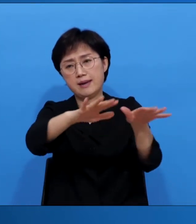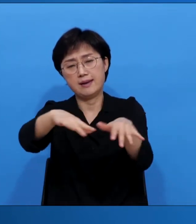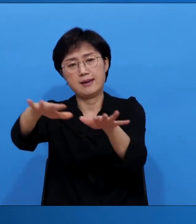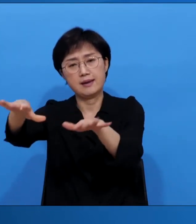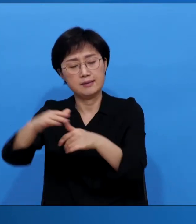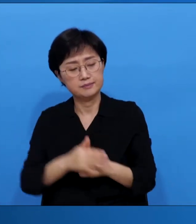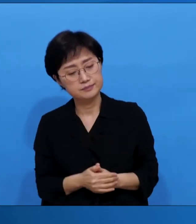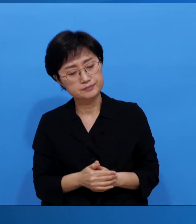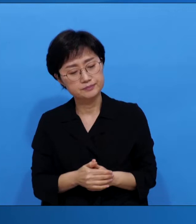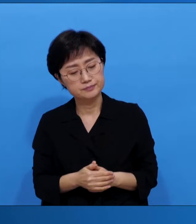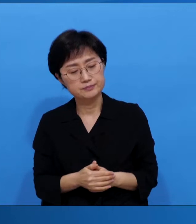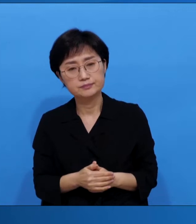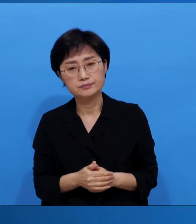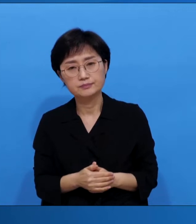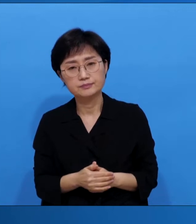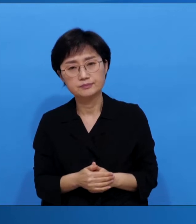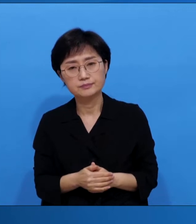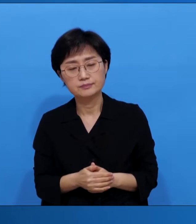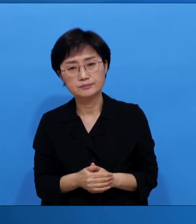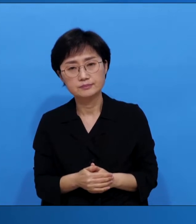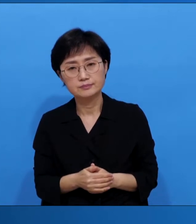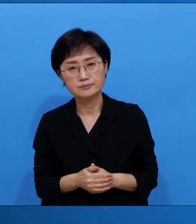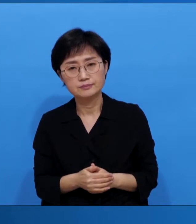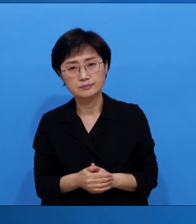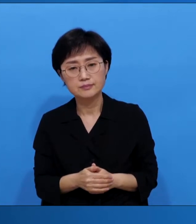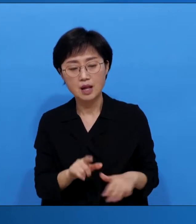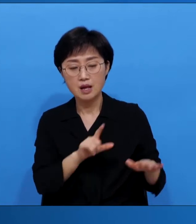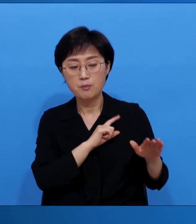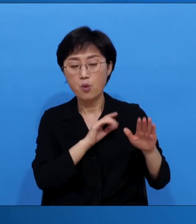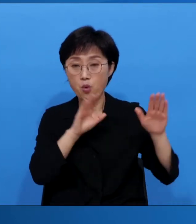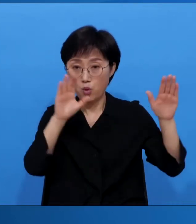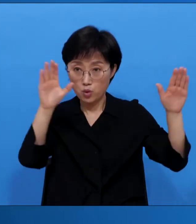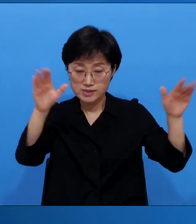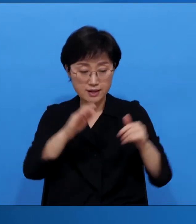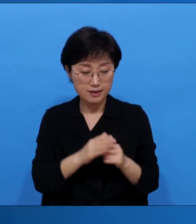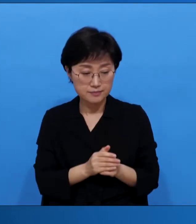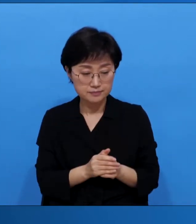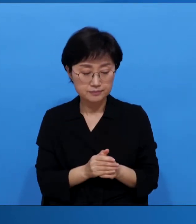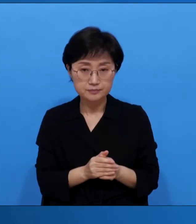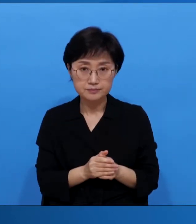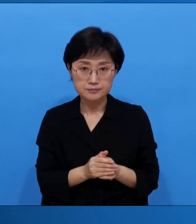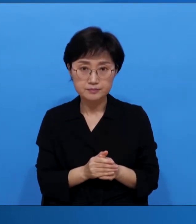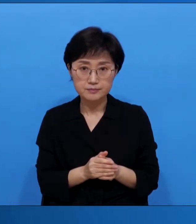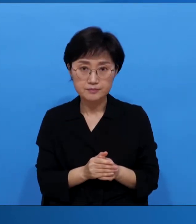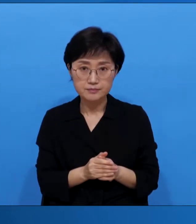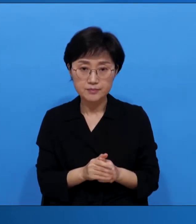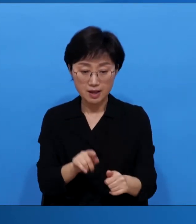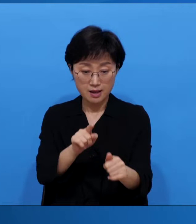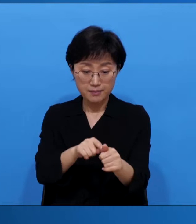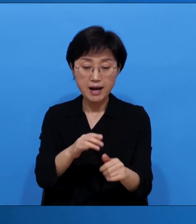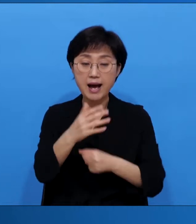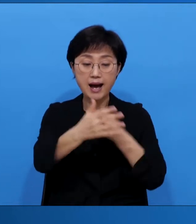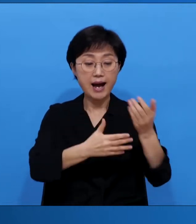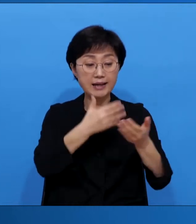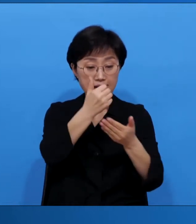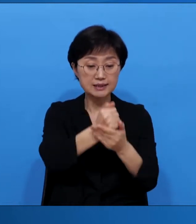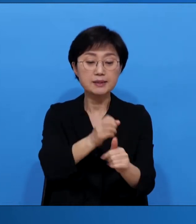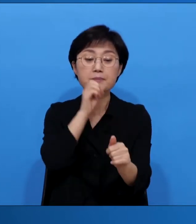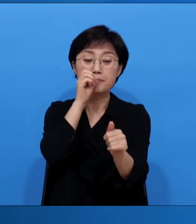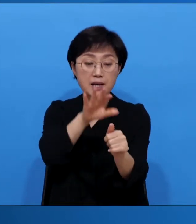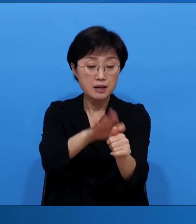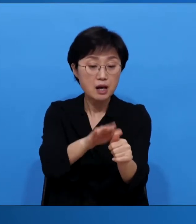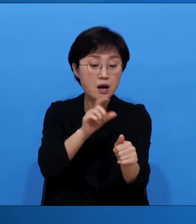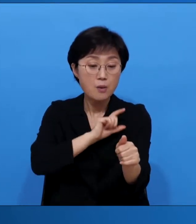Sea. 그냥 온 게 아니고 모세에게 말했어요. 이스라엘 민족을 홍해로 데리고 가라. 내가 건너게